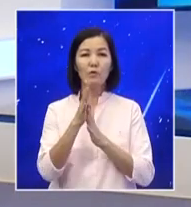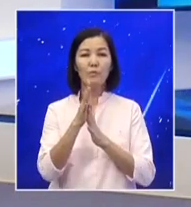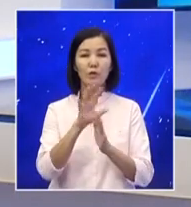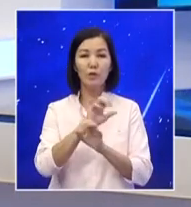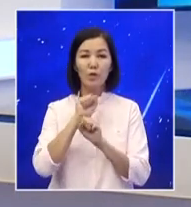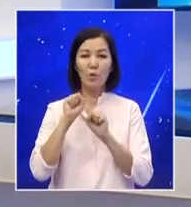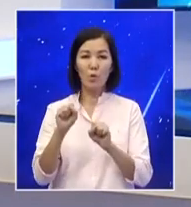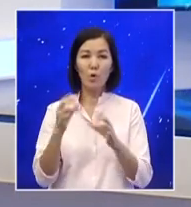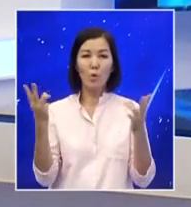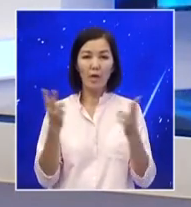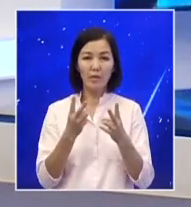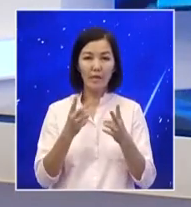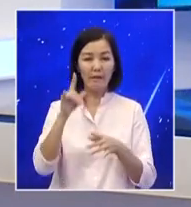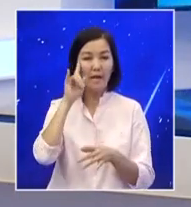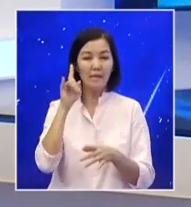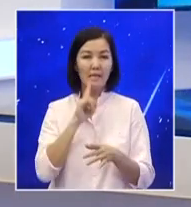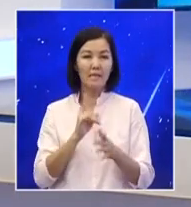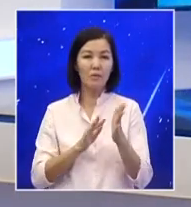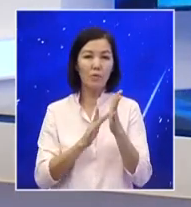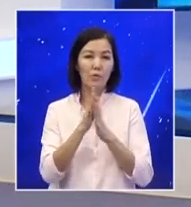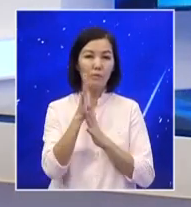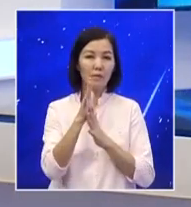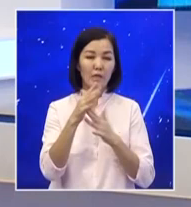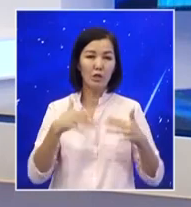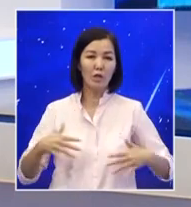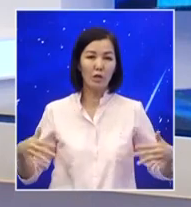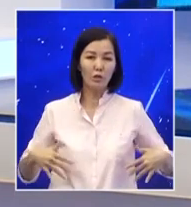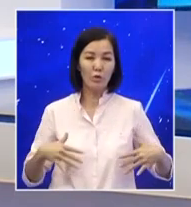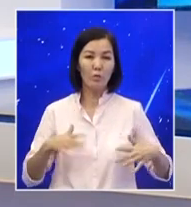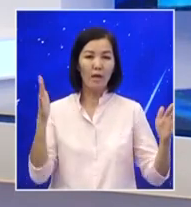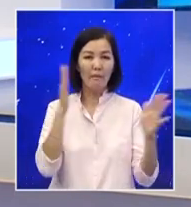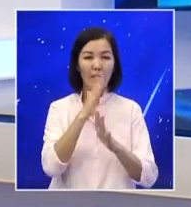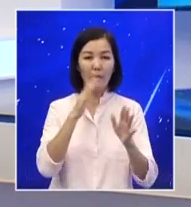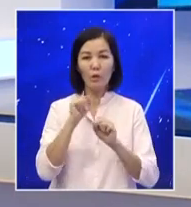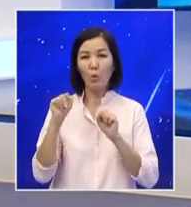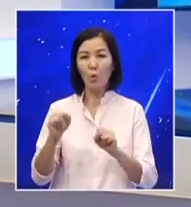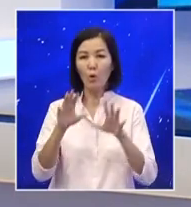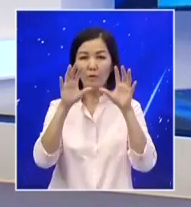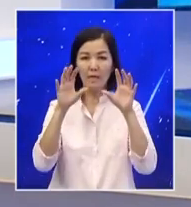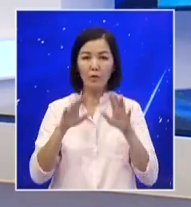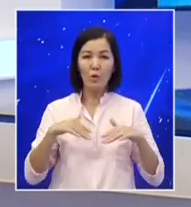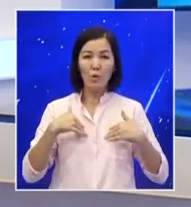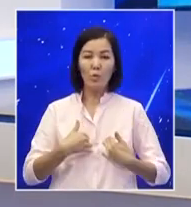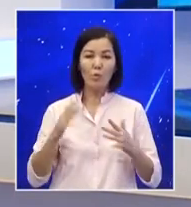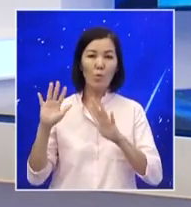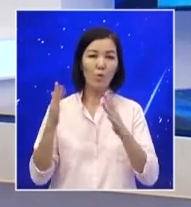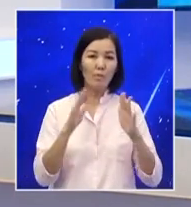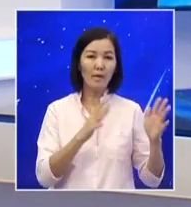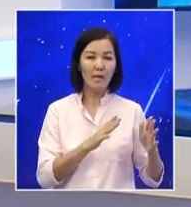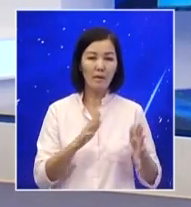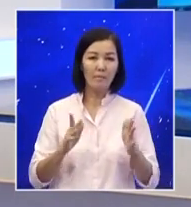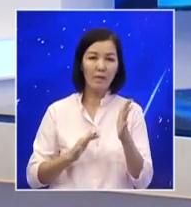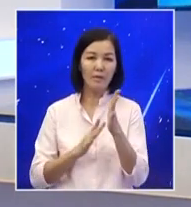Өсімдіктер қорғауды қажет етеді. Қазақстанның өсімдіктер мен жануарлар дүниесін қорғау туралы заңында өкінішке қарай орман алқабынан тыс